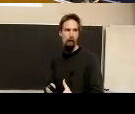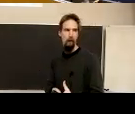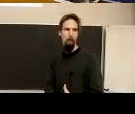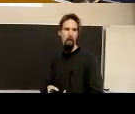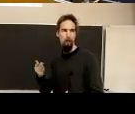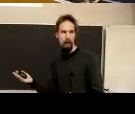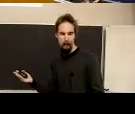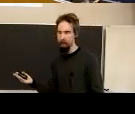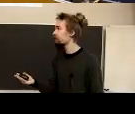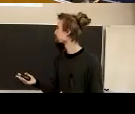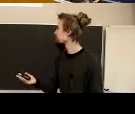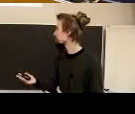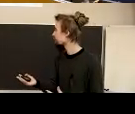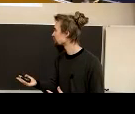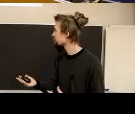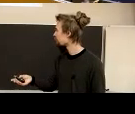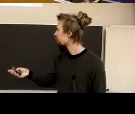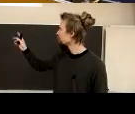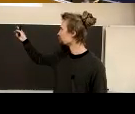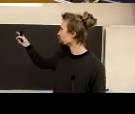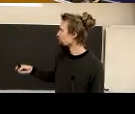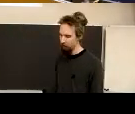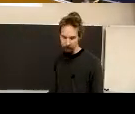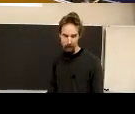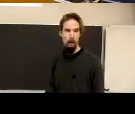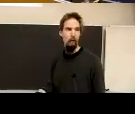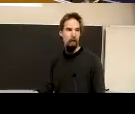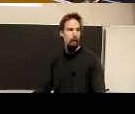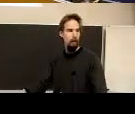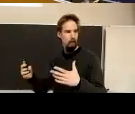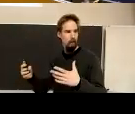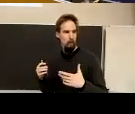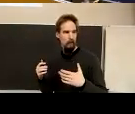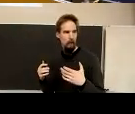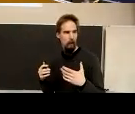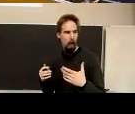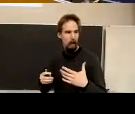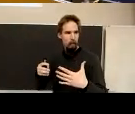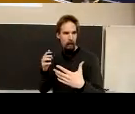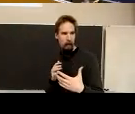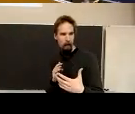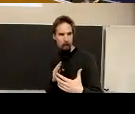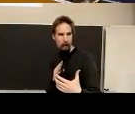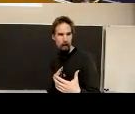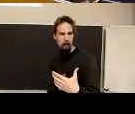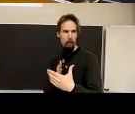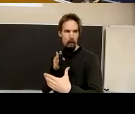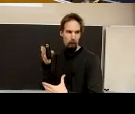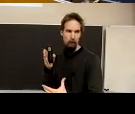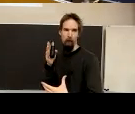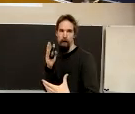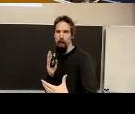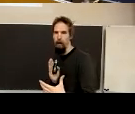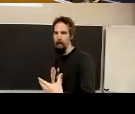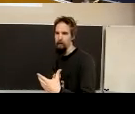arvoja, joka on mennyt pitkälle tässä itsetranscendenssissa. Ja puhuu tämmöisestä metamotivaatiosta, että miten tavallaan meidän instrumentaaliset